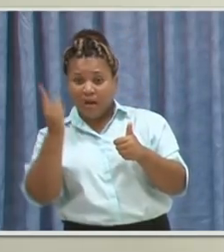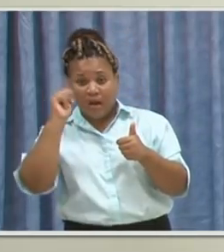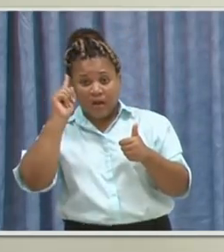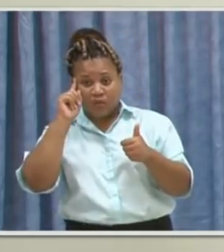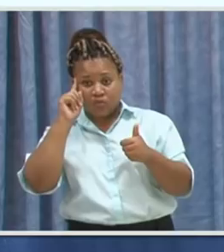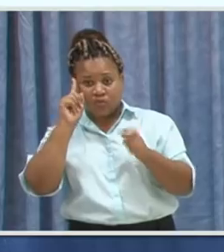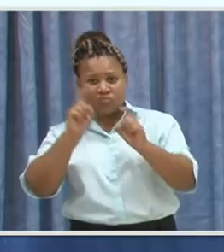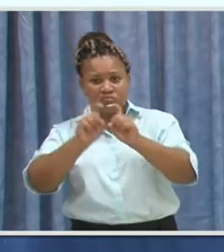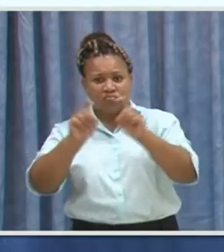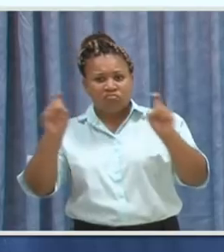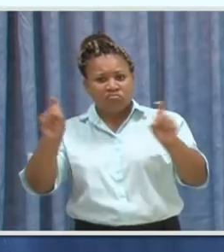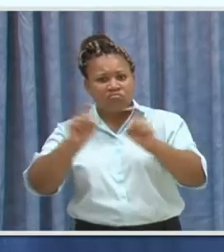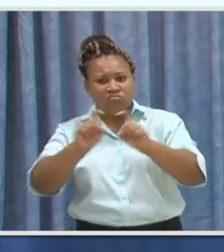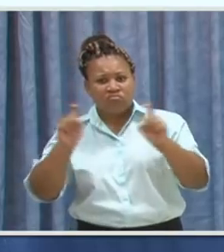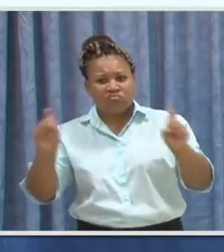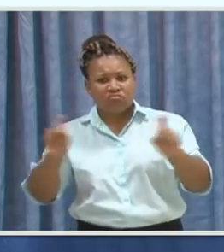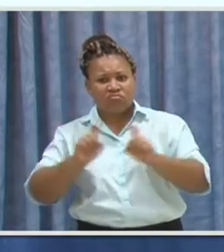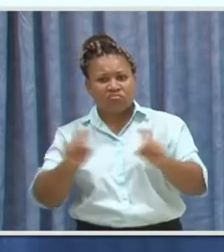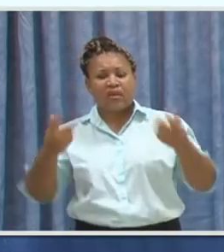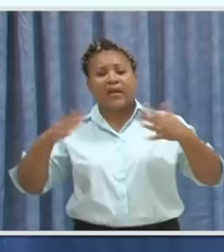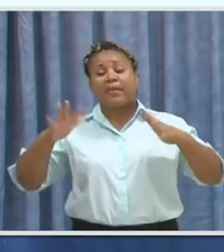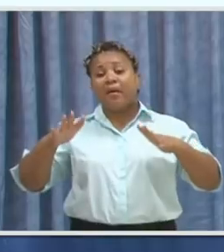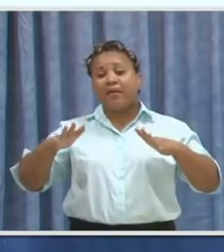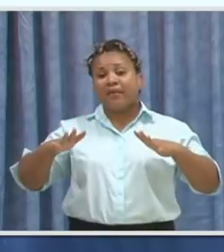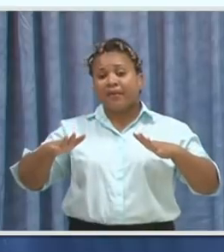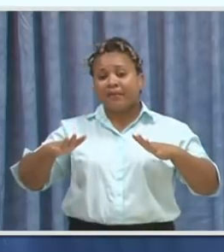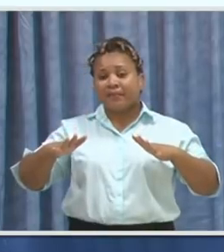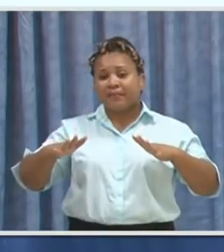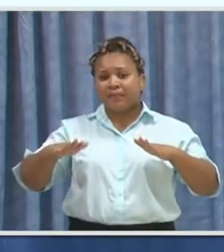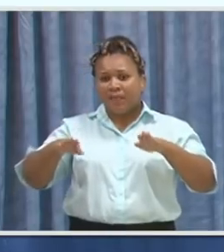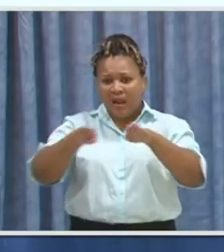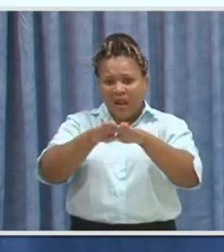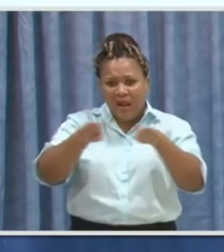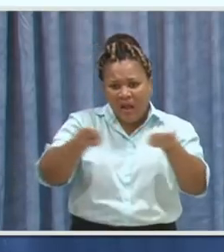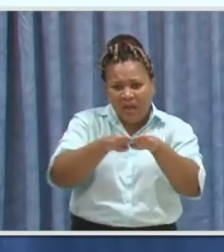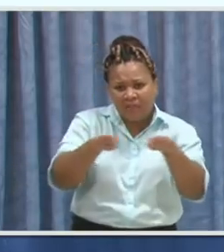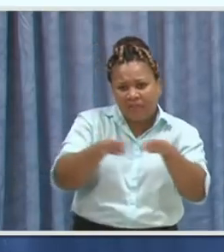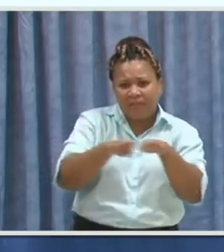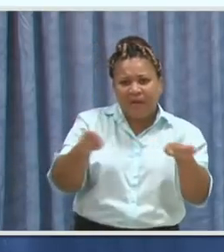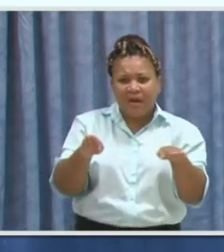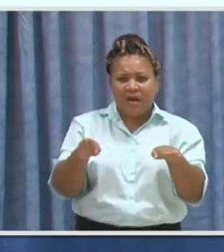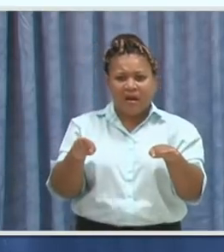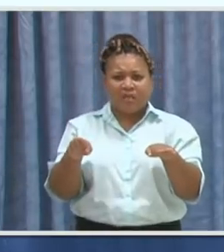la classe ben la table costé camarade qui moyen ça un petit peu pour marcher